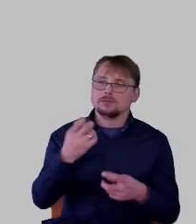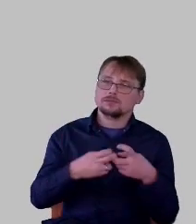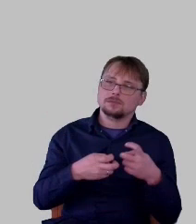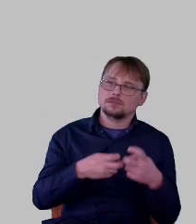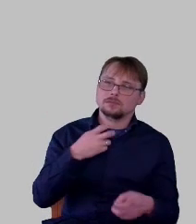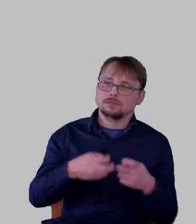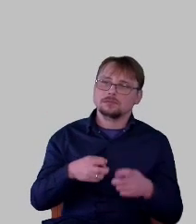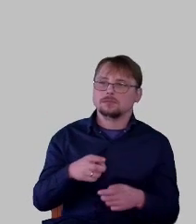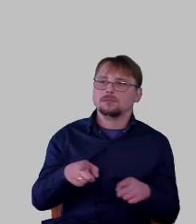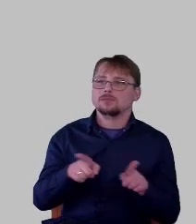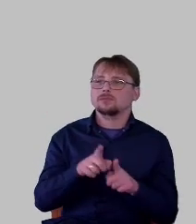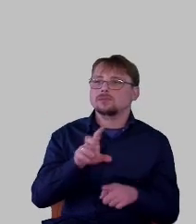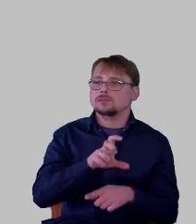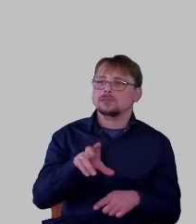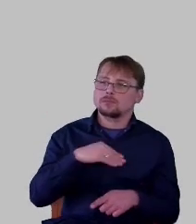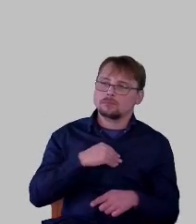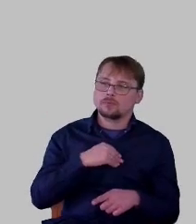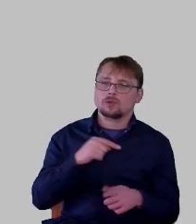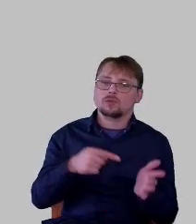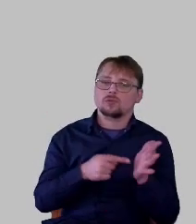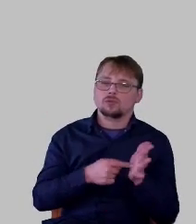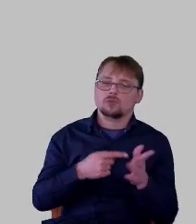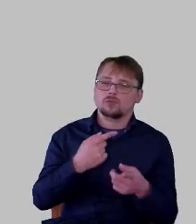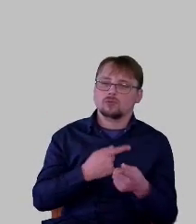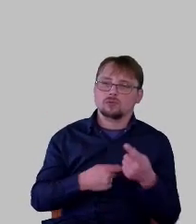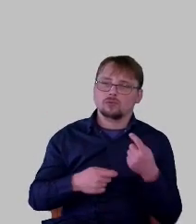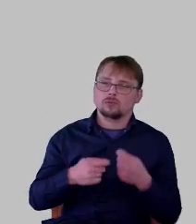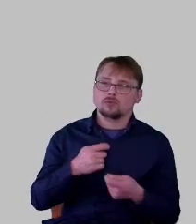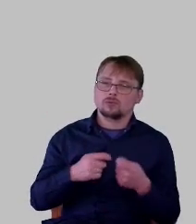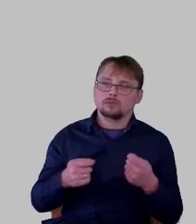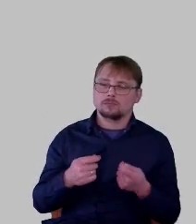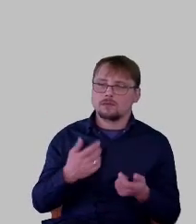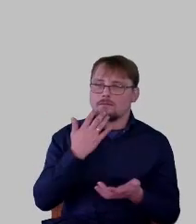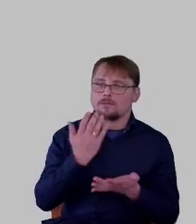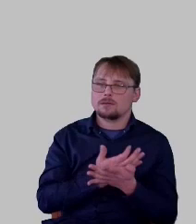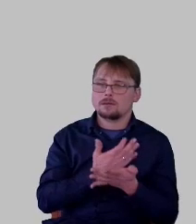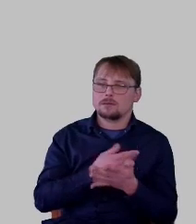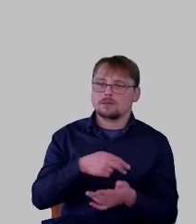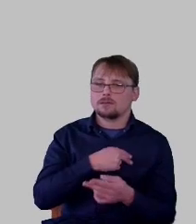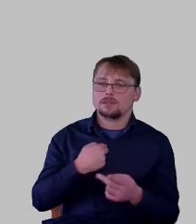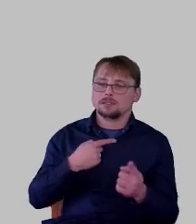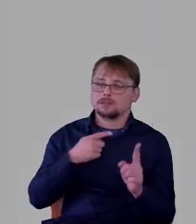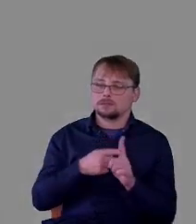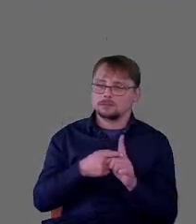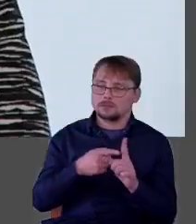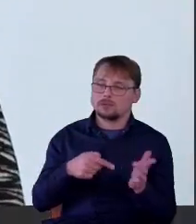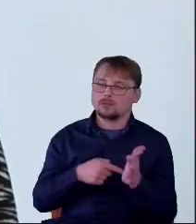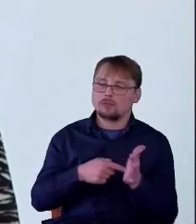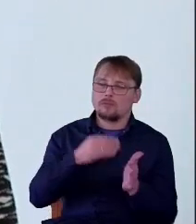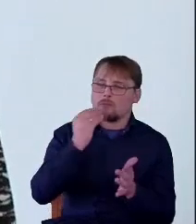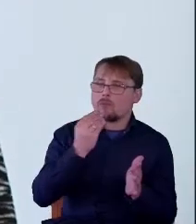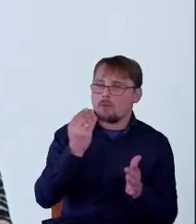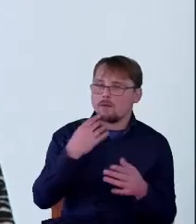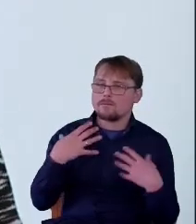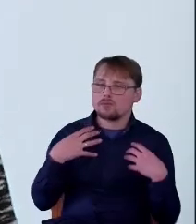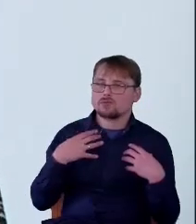rzeczywiście zasadności zastosowania tego rozwiązania w przypadku dziecka. Pamiętajmy, że naszym celem działania jest poprawa funkcjonowania dziecka